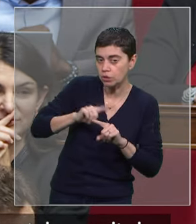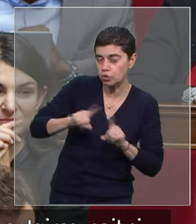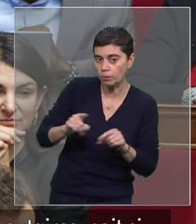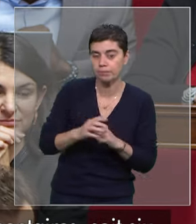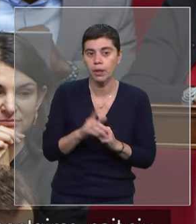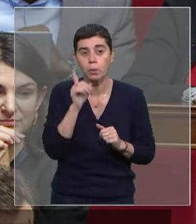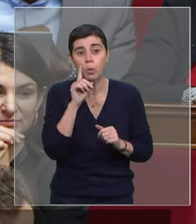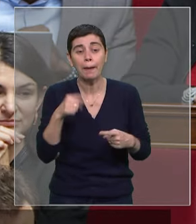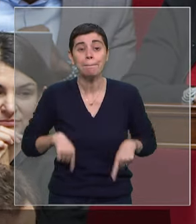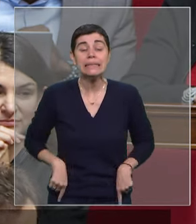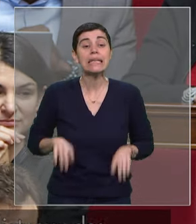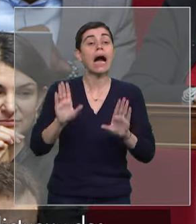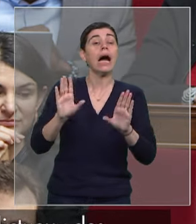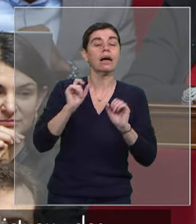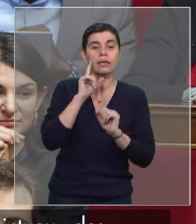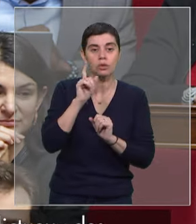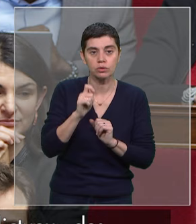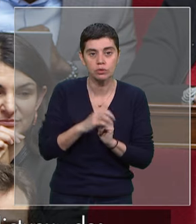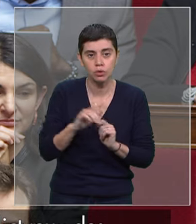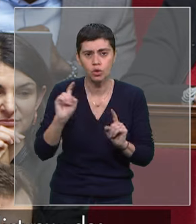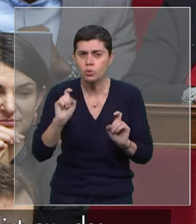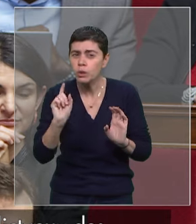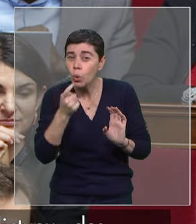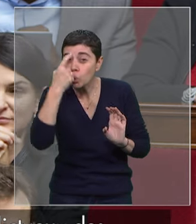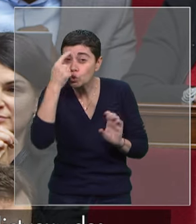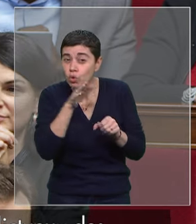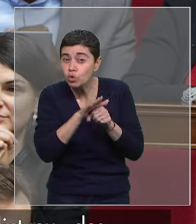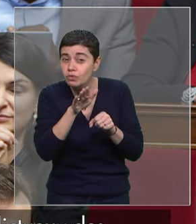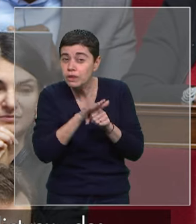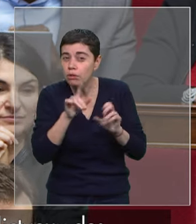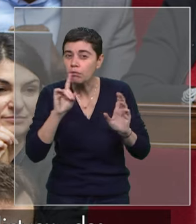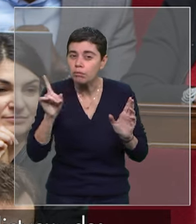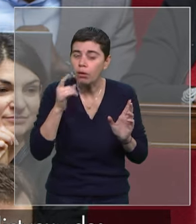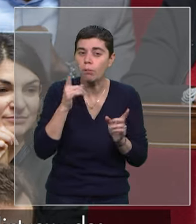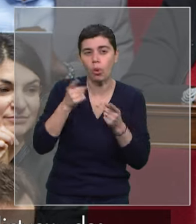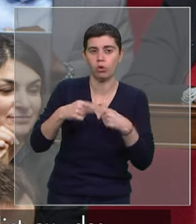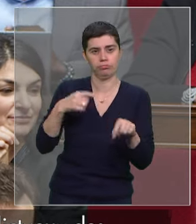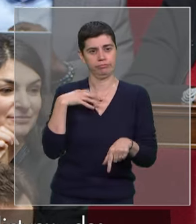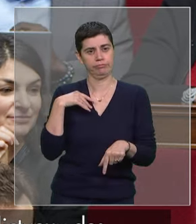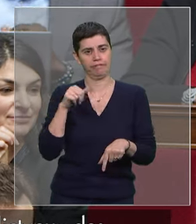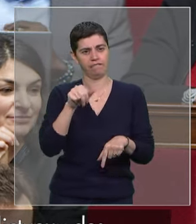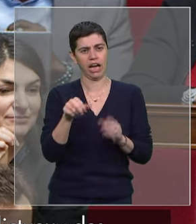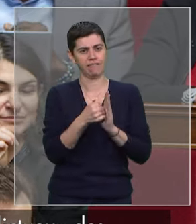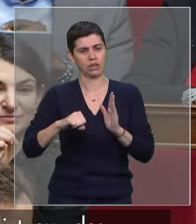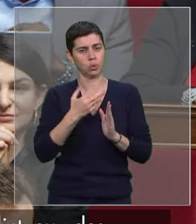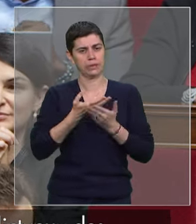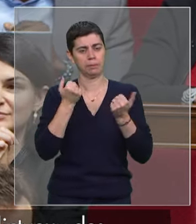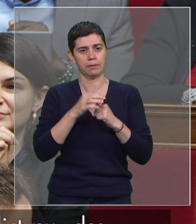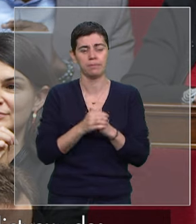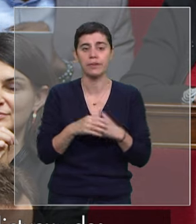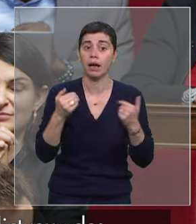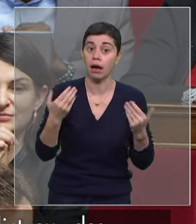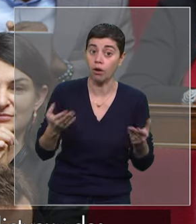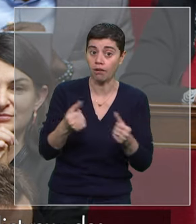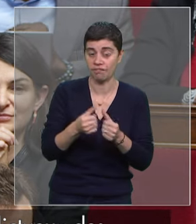le ministre n'avait pas, je cite toujours, « la conscience suffisante de s'exposer à la commission de l'infraction ». Refusant d'appliquer en